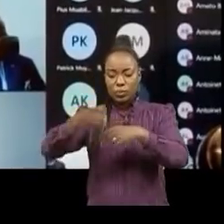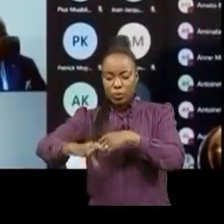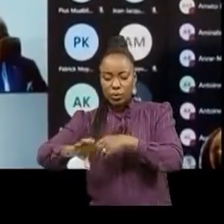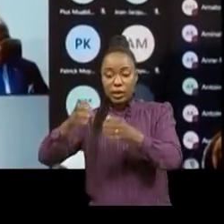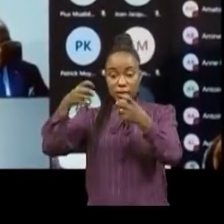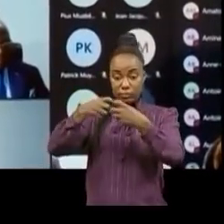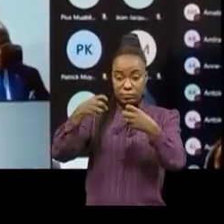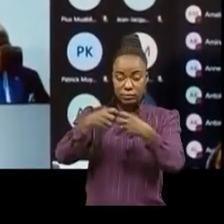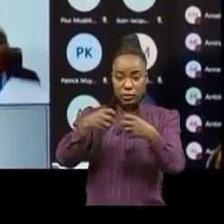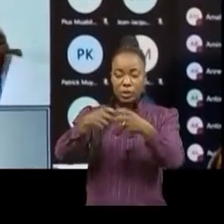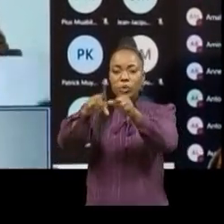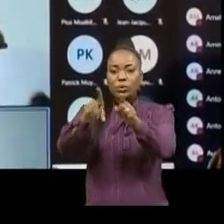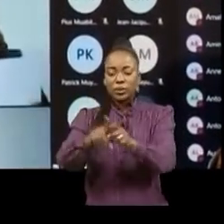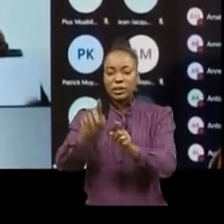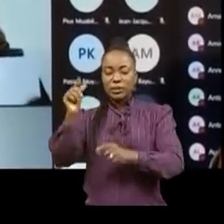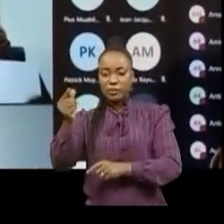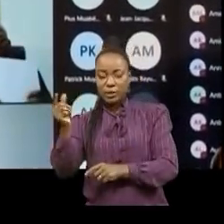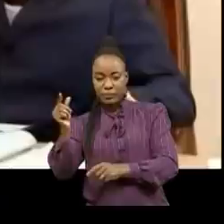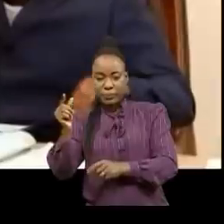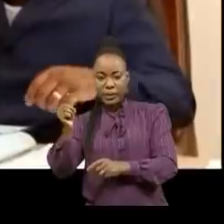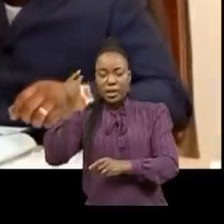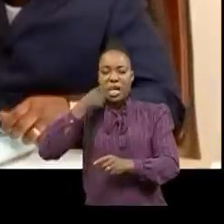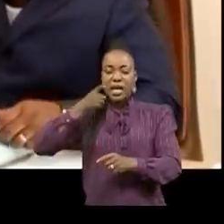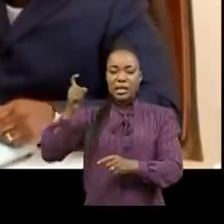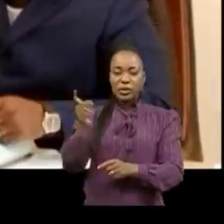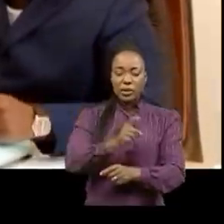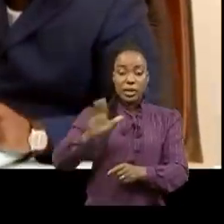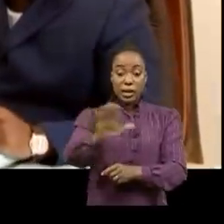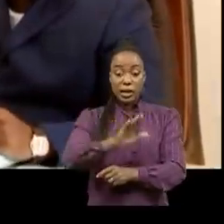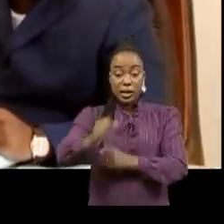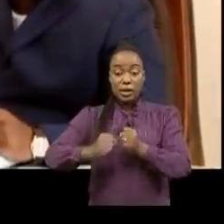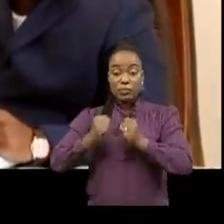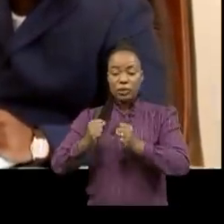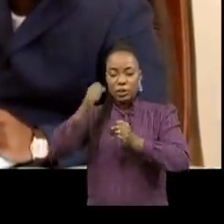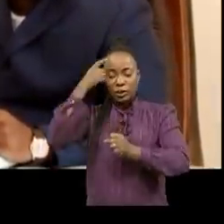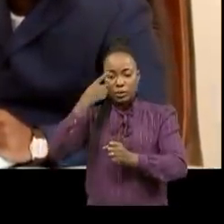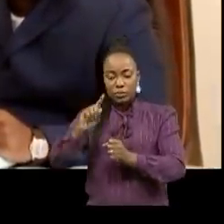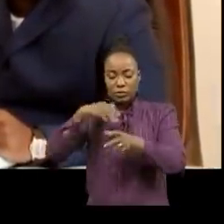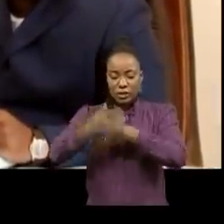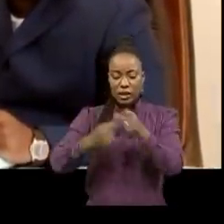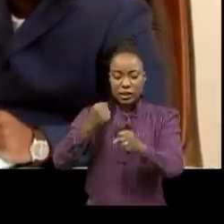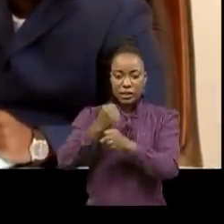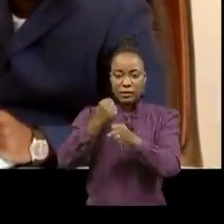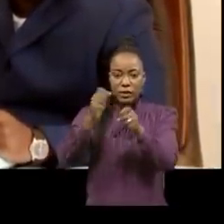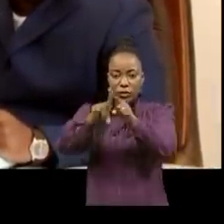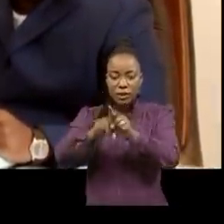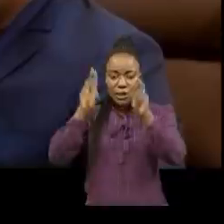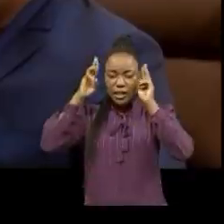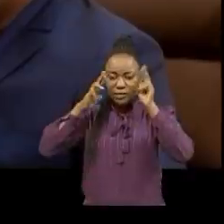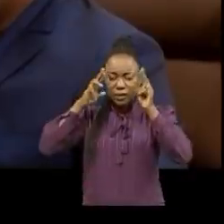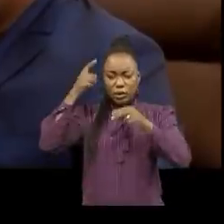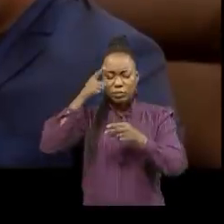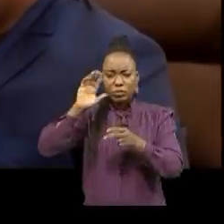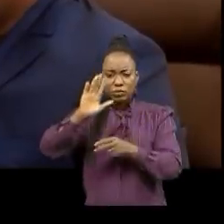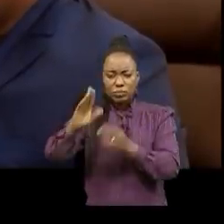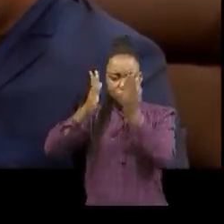et électricité et celle de mines, à instruire leurs administrations et structures respectives à réfléchir sur ces